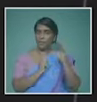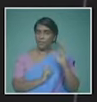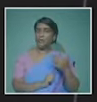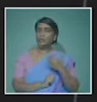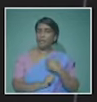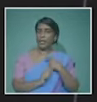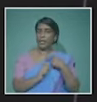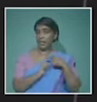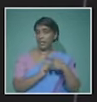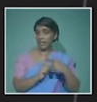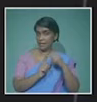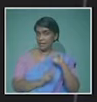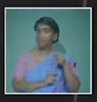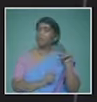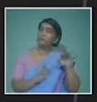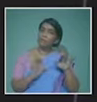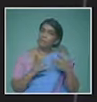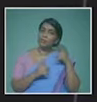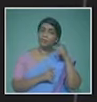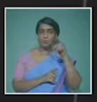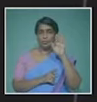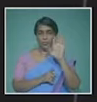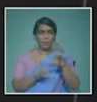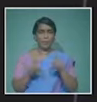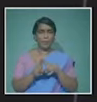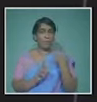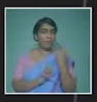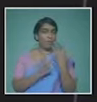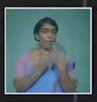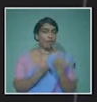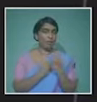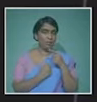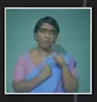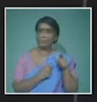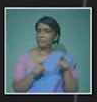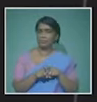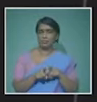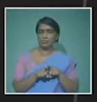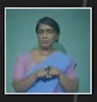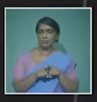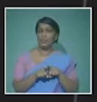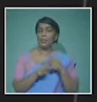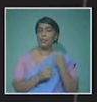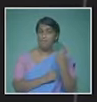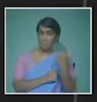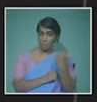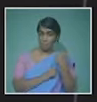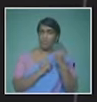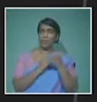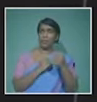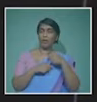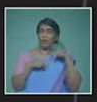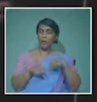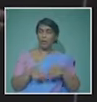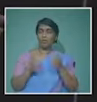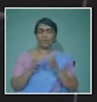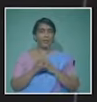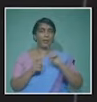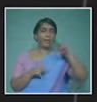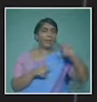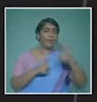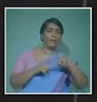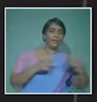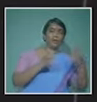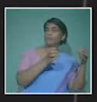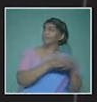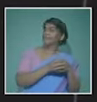போன்ற அதிகாரத்தை பிடிப்பதற்காக அல்லது பதவிகளுக்காக வருவதற்காக இன்று ஒரு கட்சி நாளை ஒரு கட்சி எஸ்எல்எப்பியில் அமைப்பாளர்